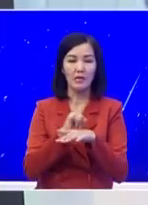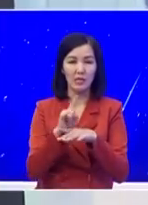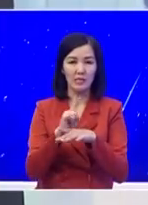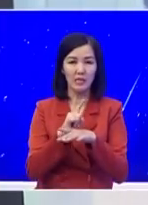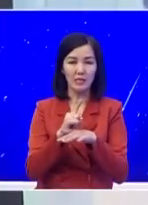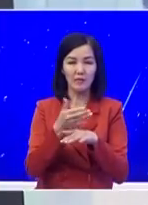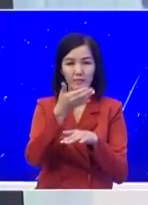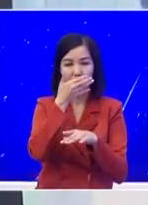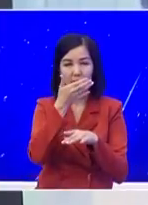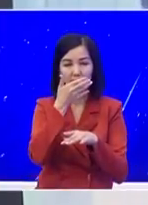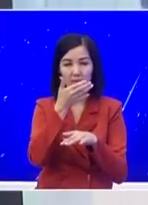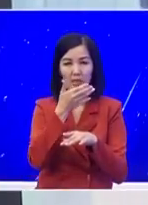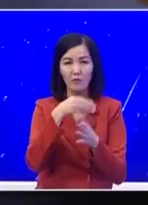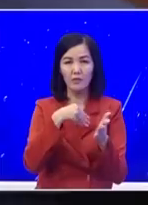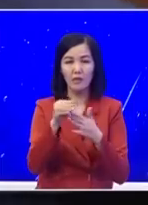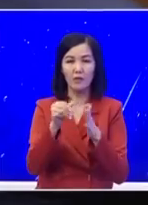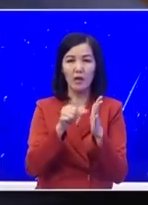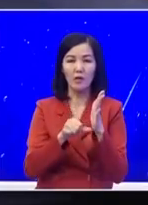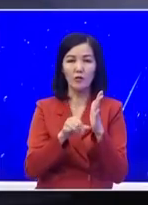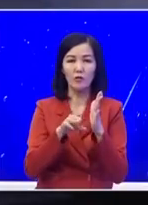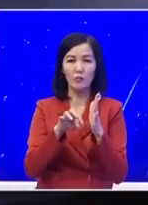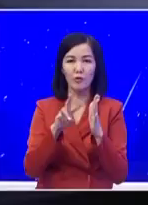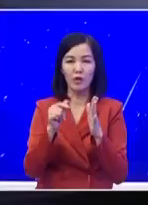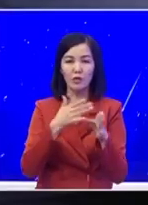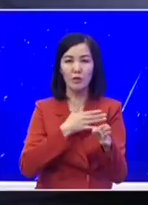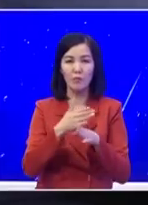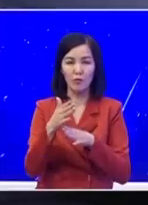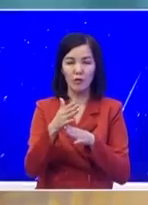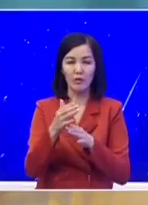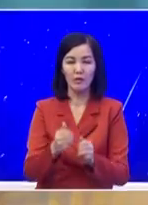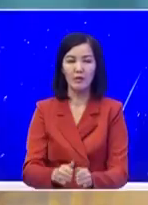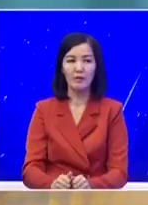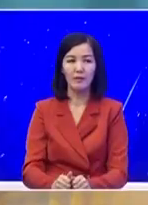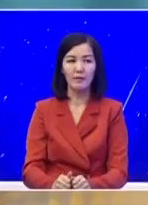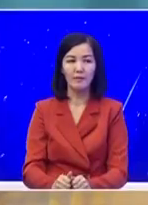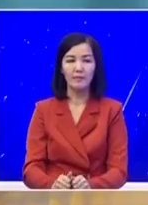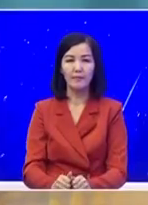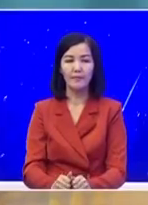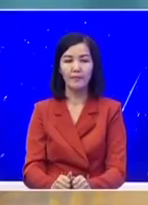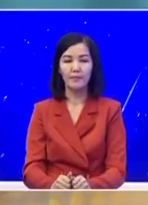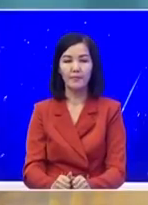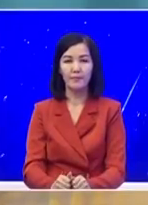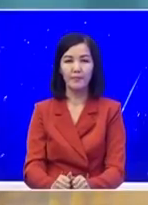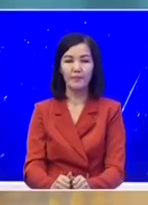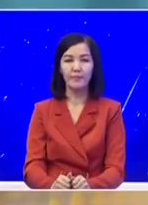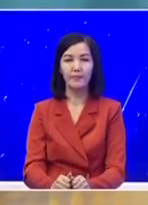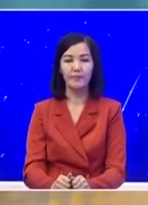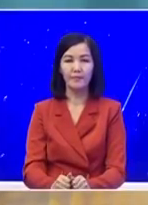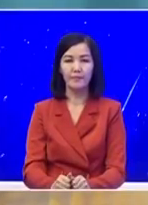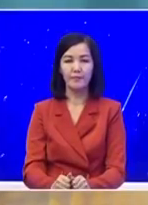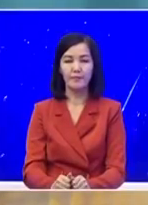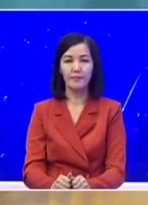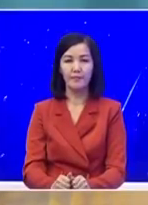аппараттарын сатып алу үшін резервтен 600 миллион теңгеден аса қаражат қарастырды. 17 инфекционных стационаров